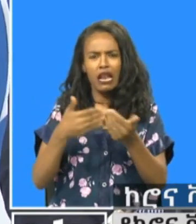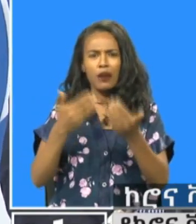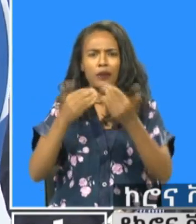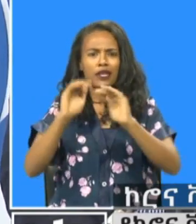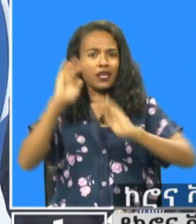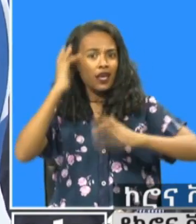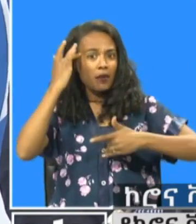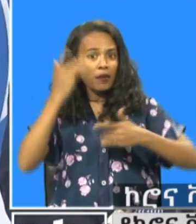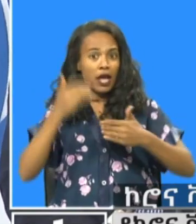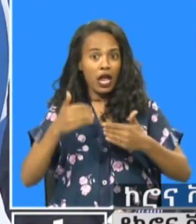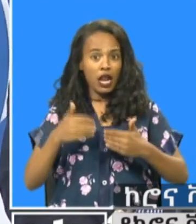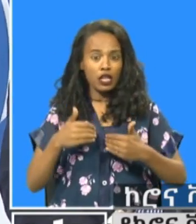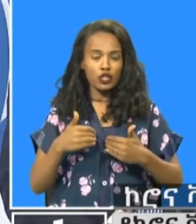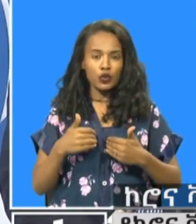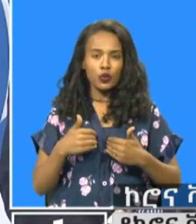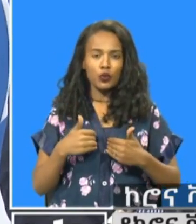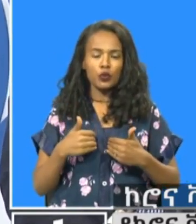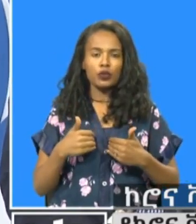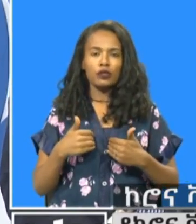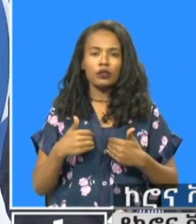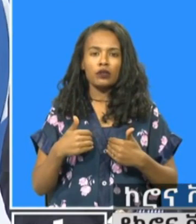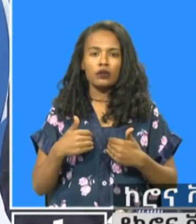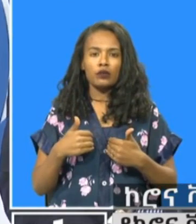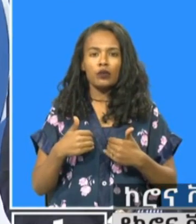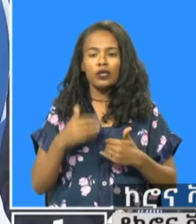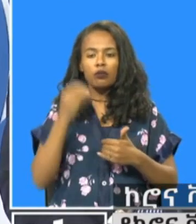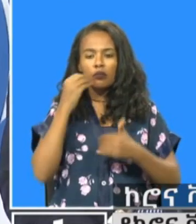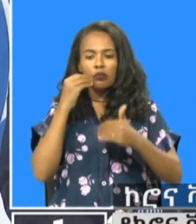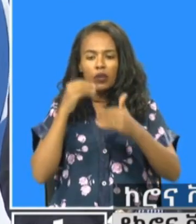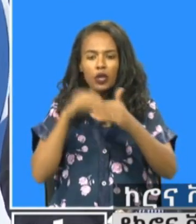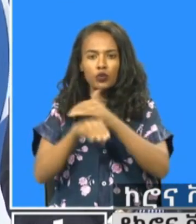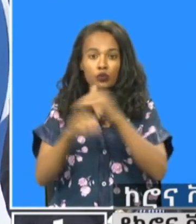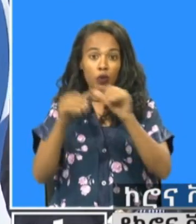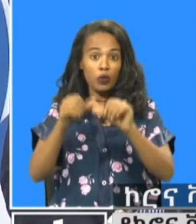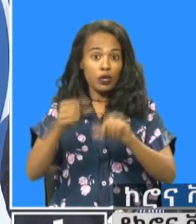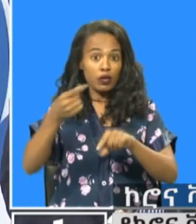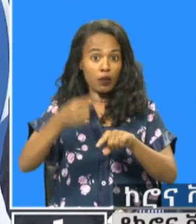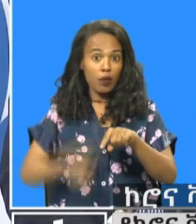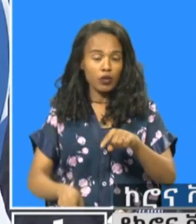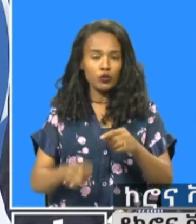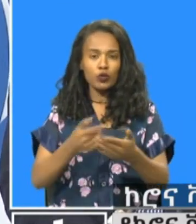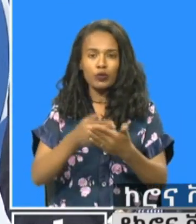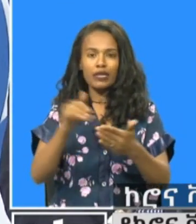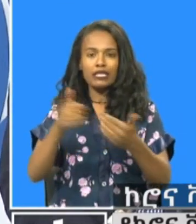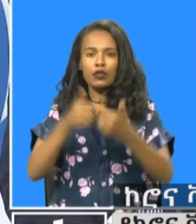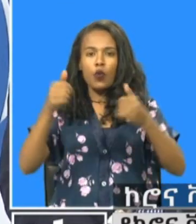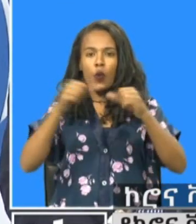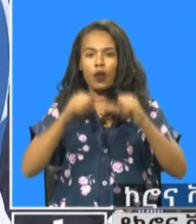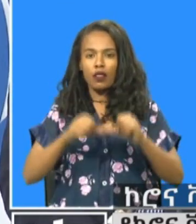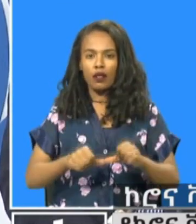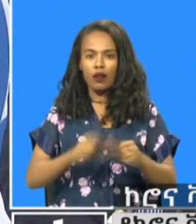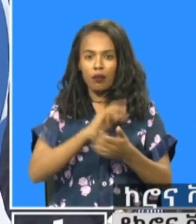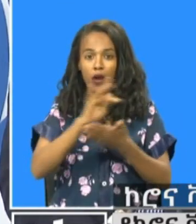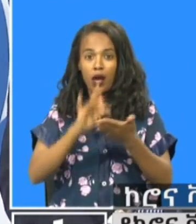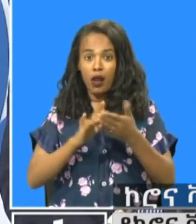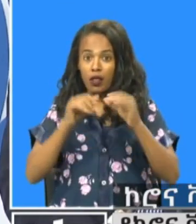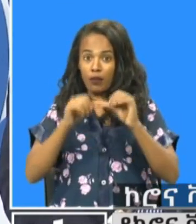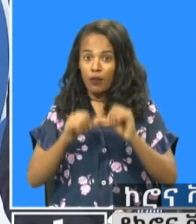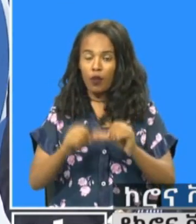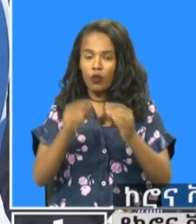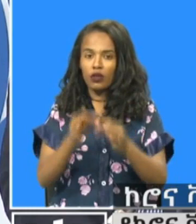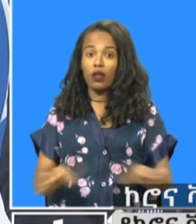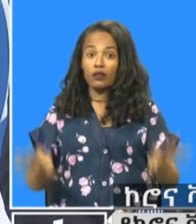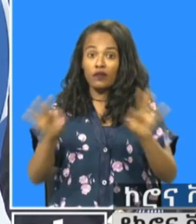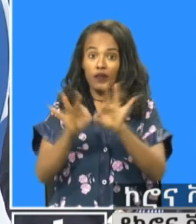ህመም ያላቸውን ወደ ቤት ውስጥ ግን መቆየት የማይችሉትን በእነዚህ የኳራንቲን ማዕከላት ማቆየትም